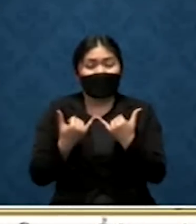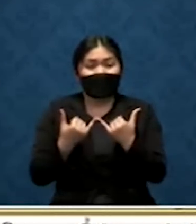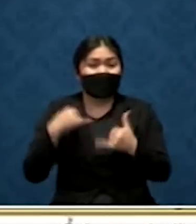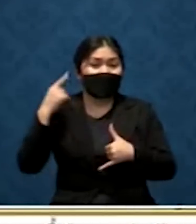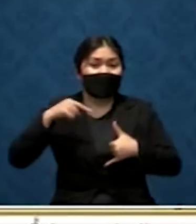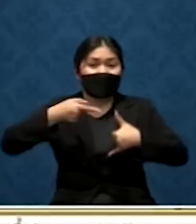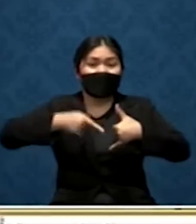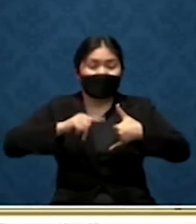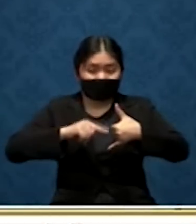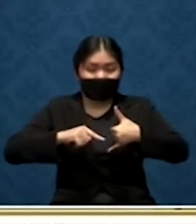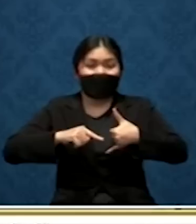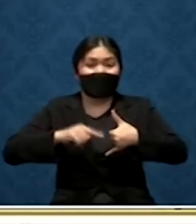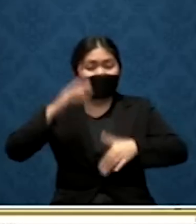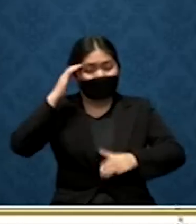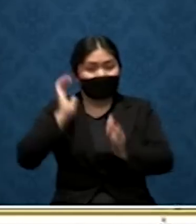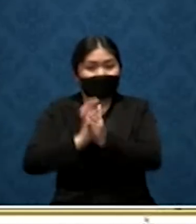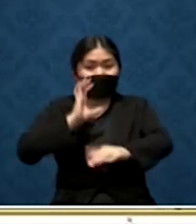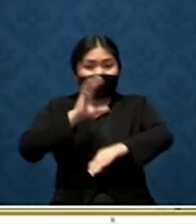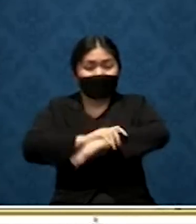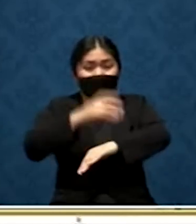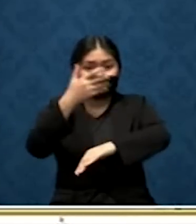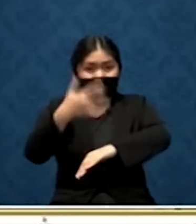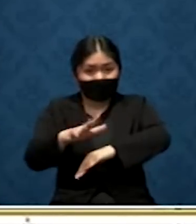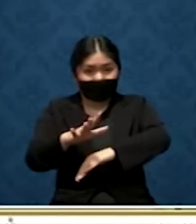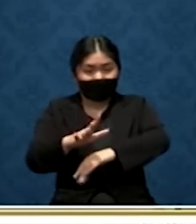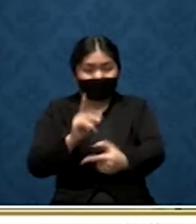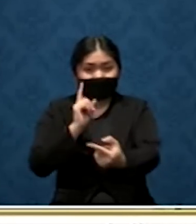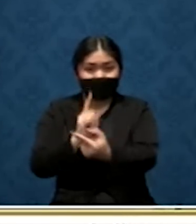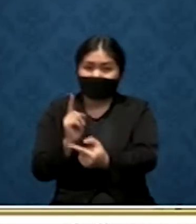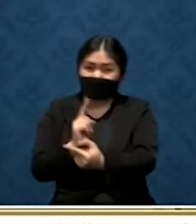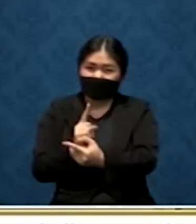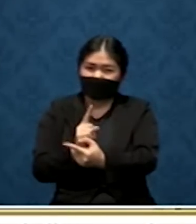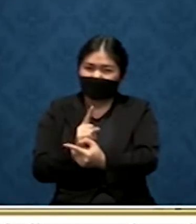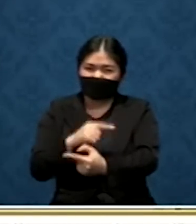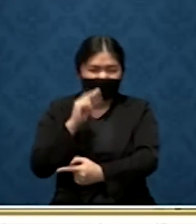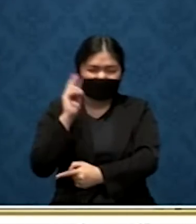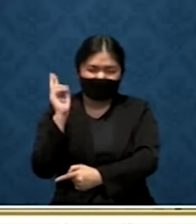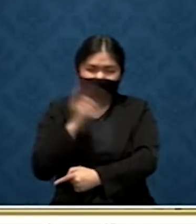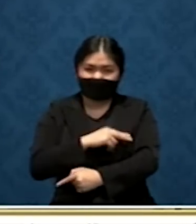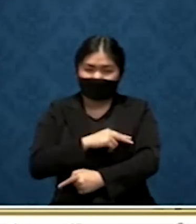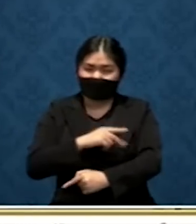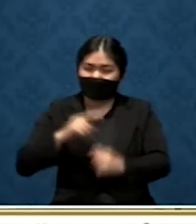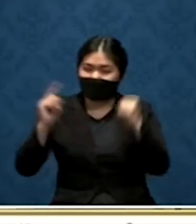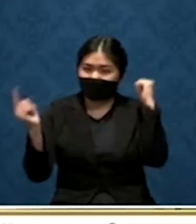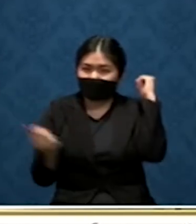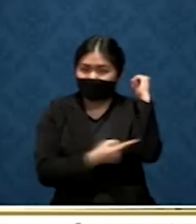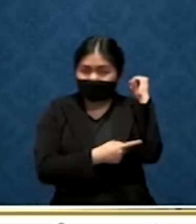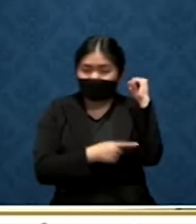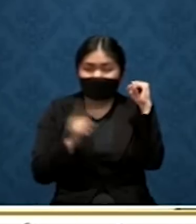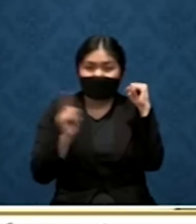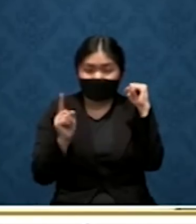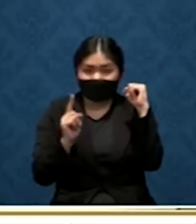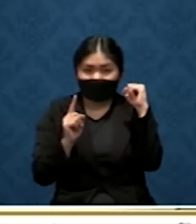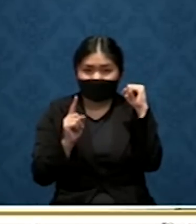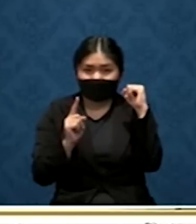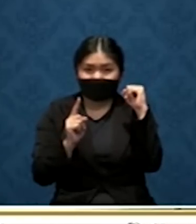ป่าถูกจบแล้วต้องมาพระเชิญ คดีร้ายแรงที่มีโทษสูงสุดคือประหารชีวิต